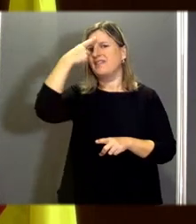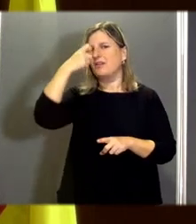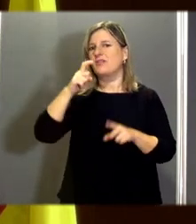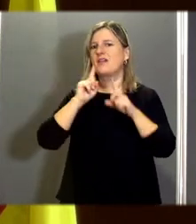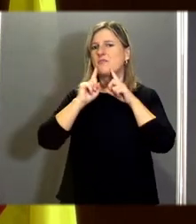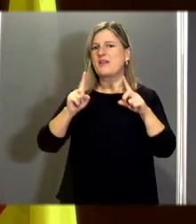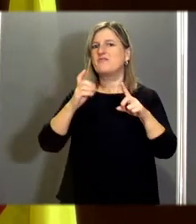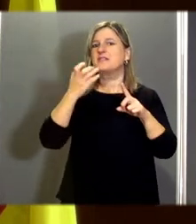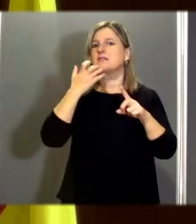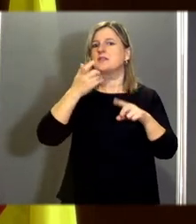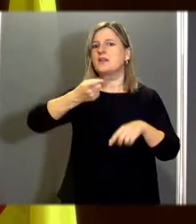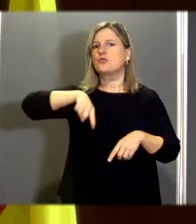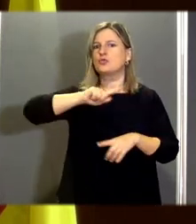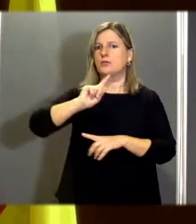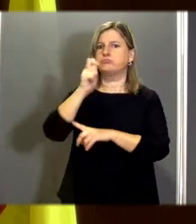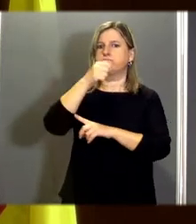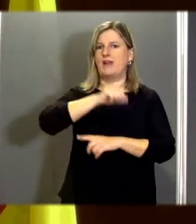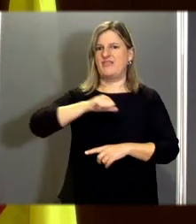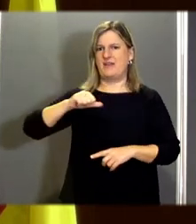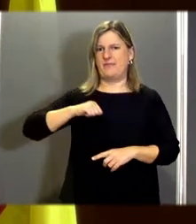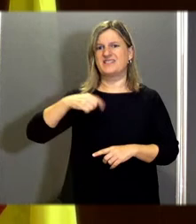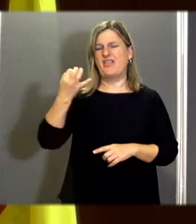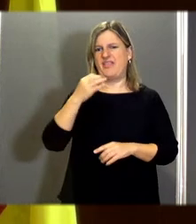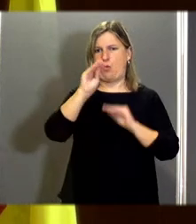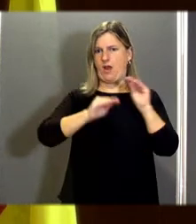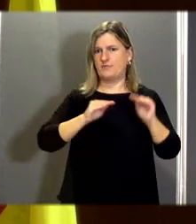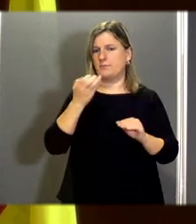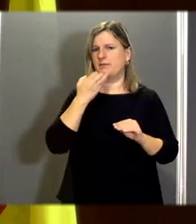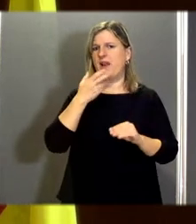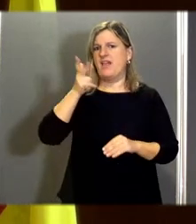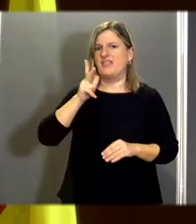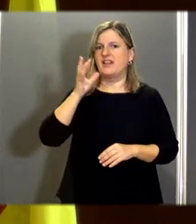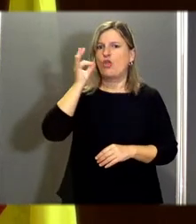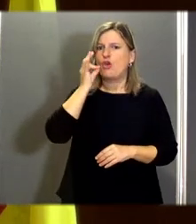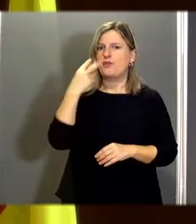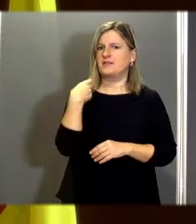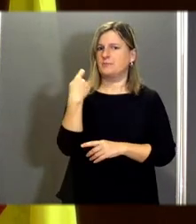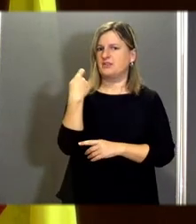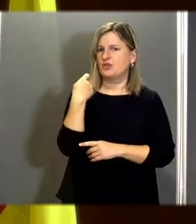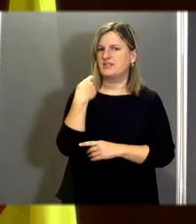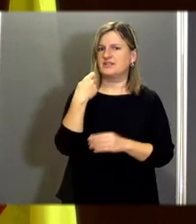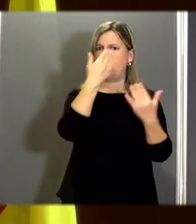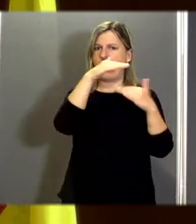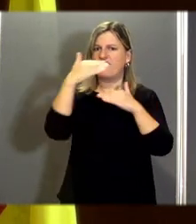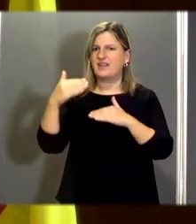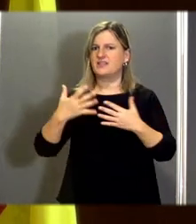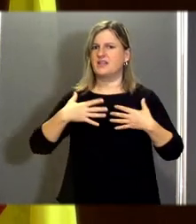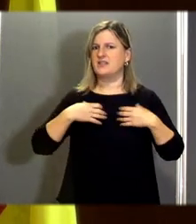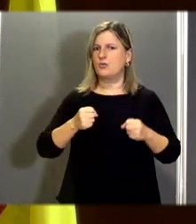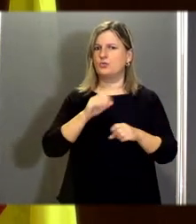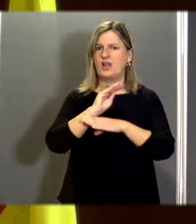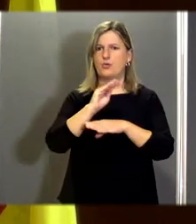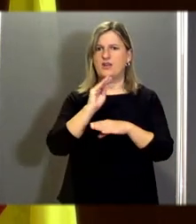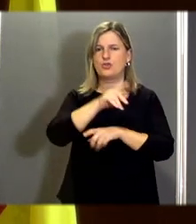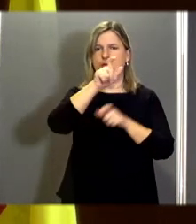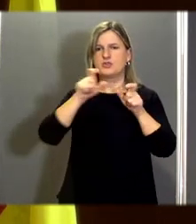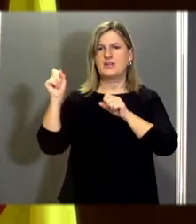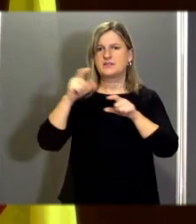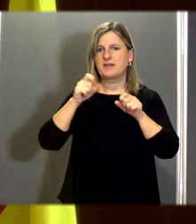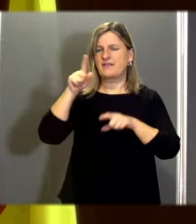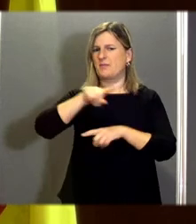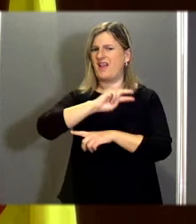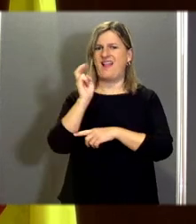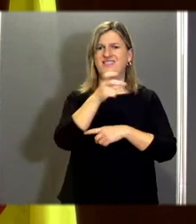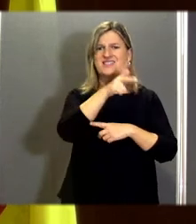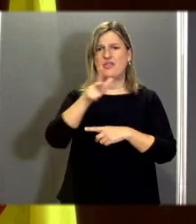que aportarà la independència per a tothom. Drets de les dones, pensionistes, habitatges, salut, educació, persones migrades i